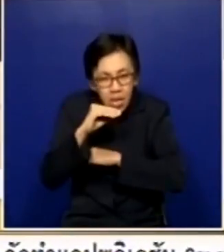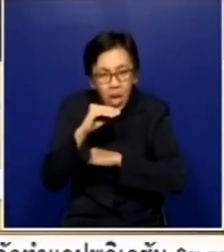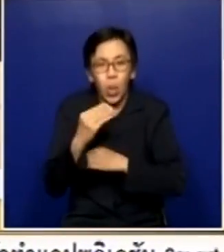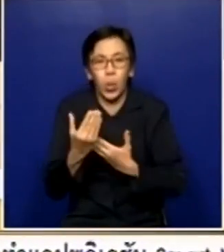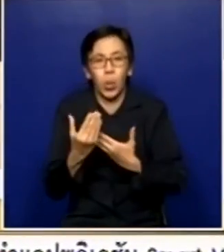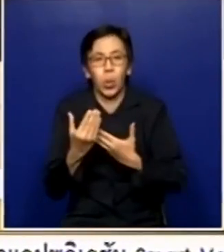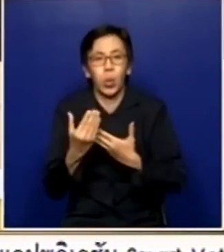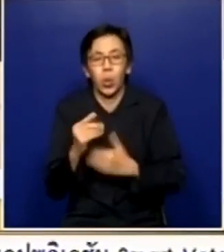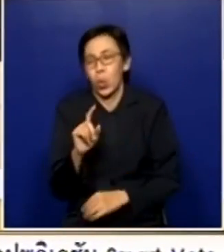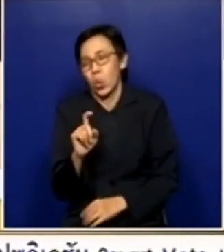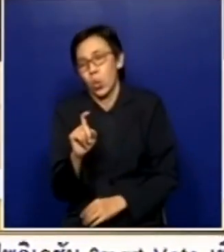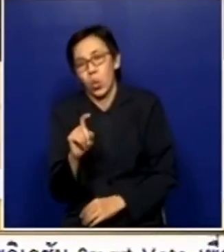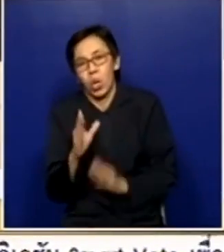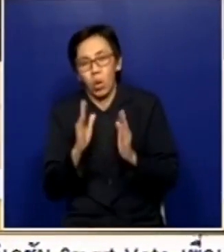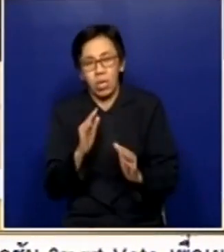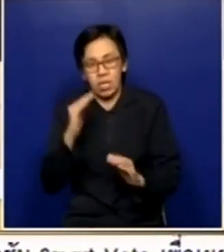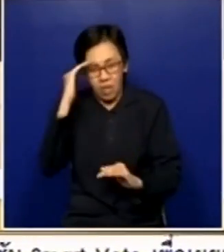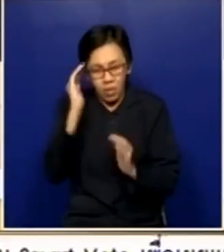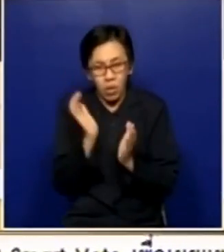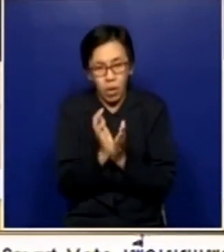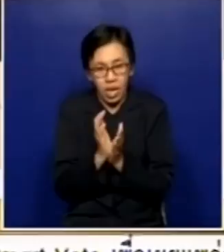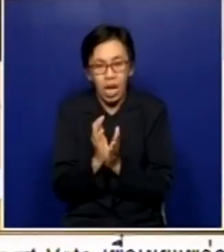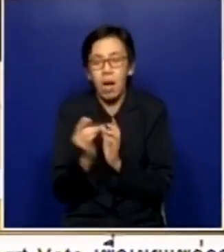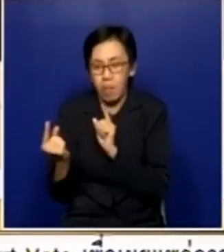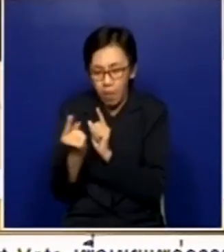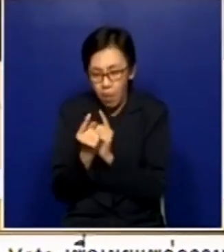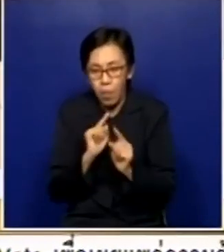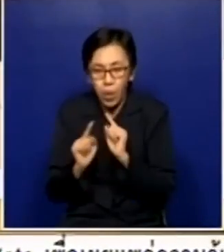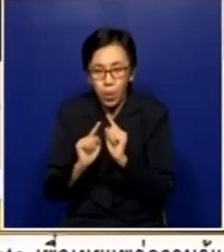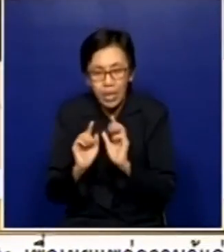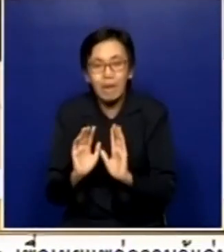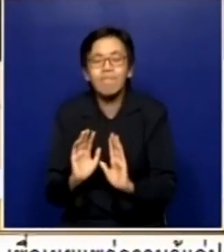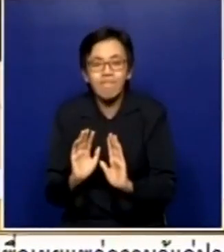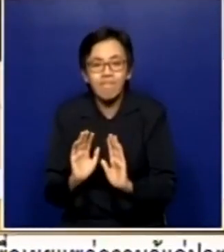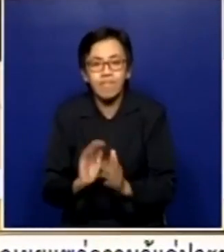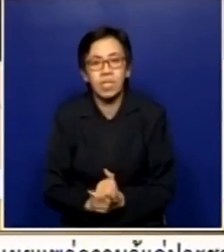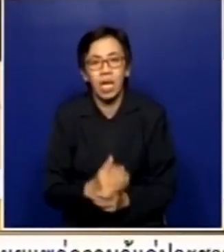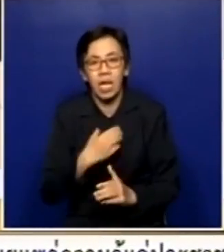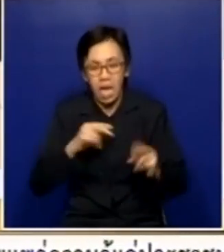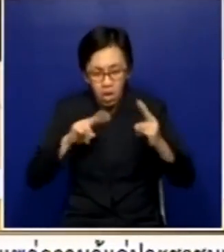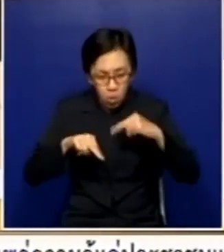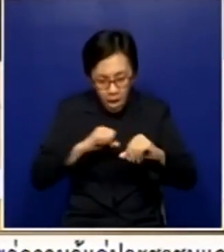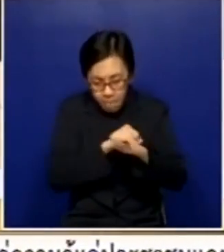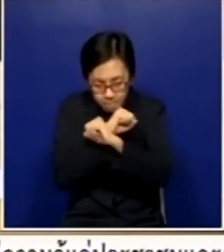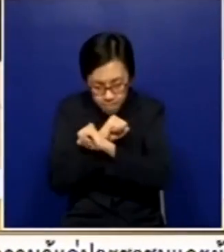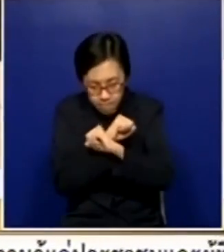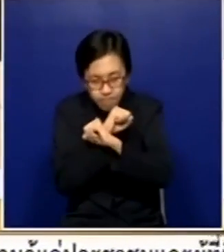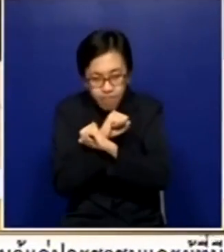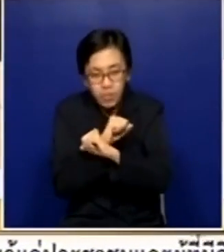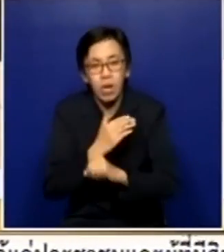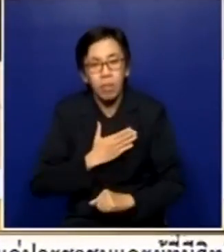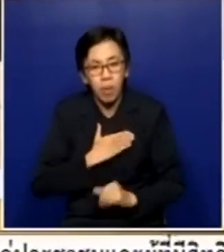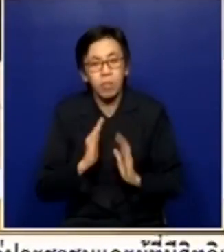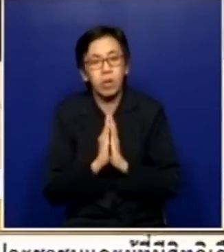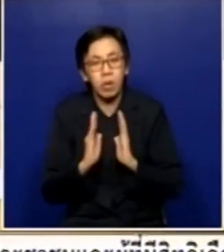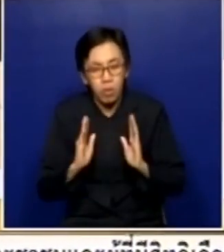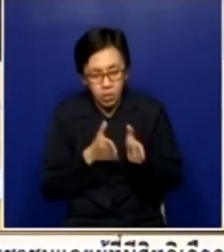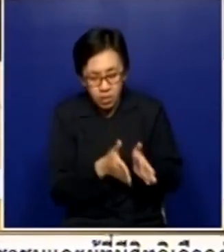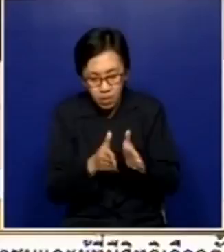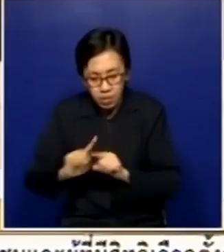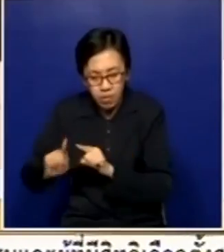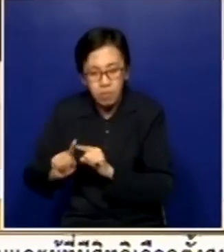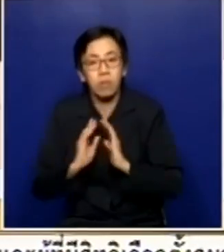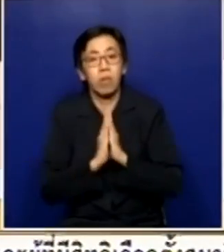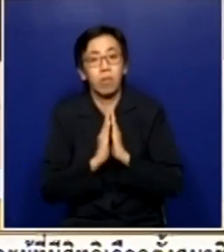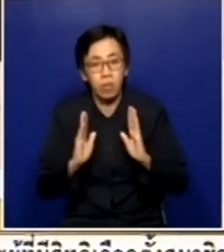ที่สกัดไม่ได้เจ้าที่เขาขออนุญาตมาท่านไว้เพื่อความปลอดภัยของสภาผมก็ต้องขอบคุณทุกฝ่ายนะครับไม่ไม่